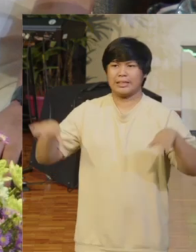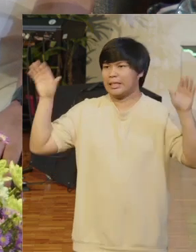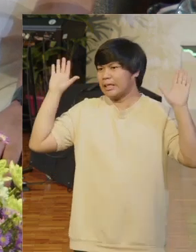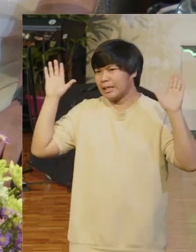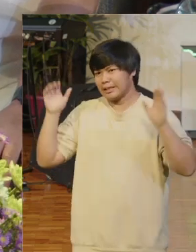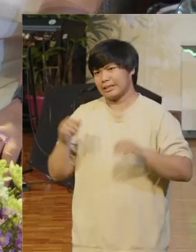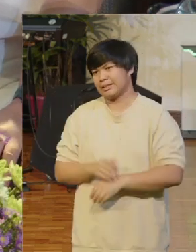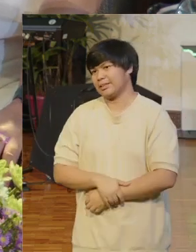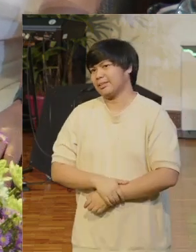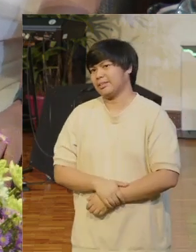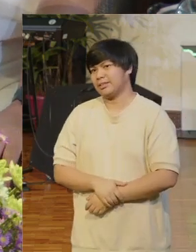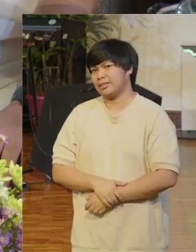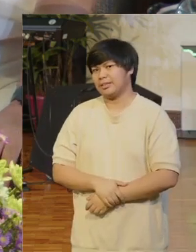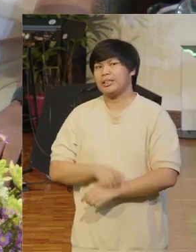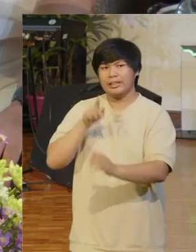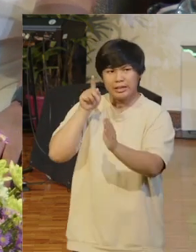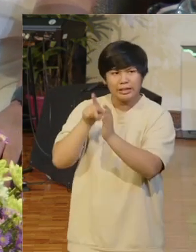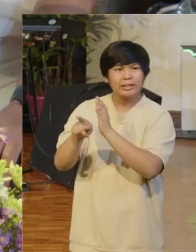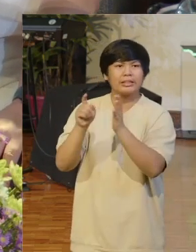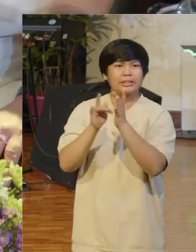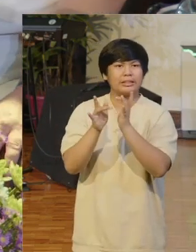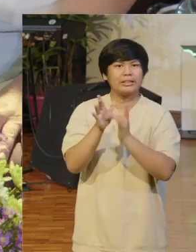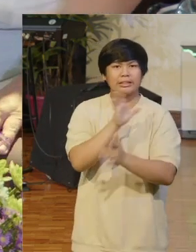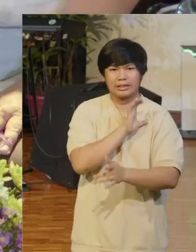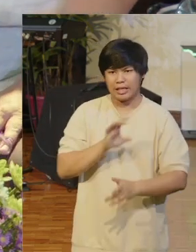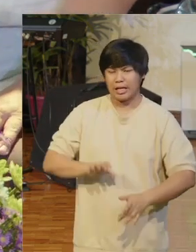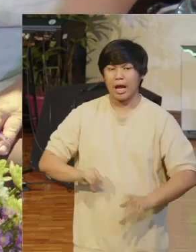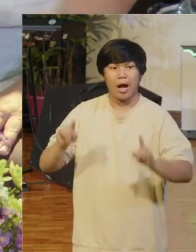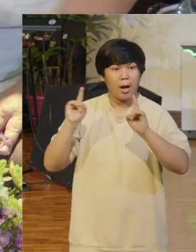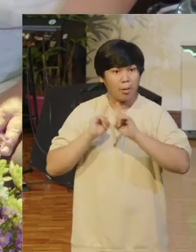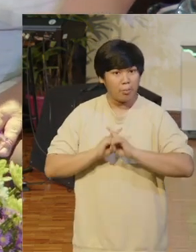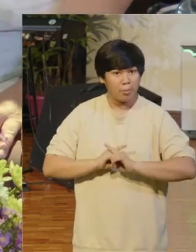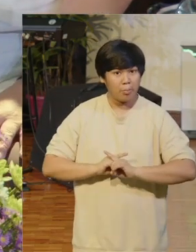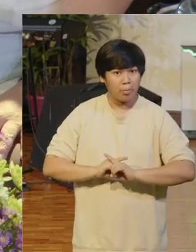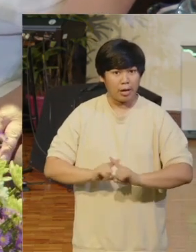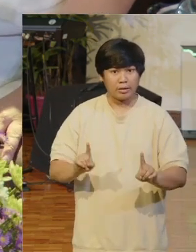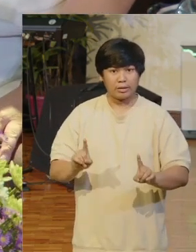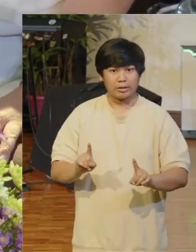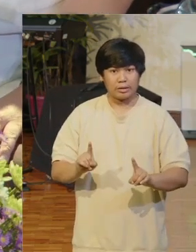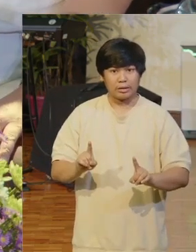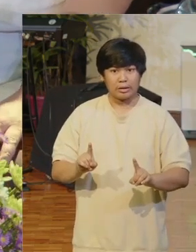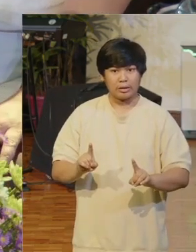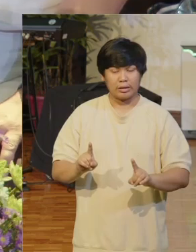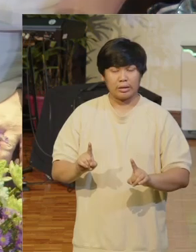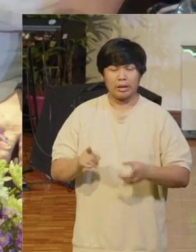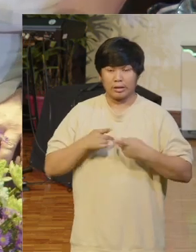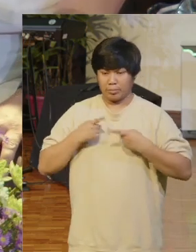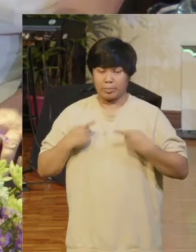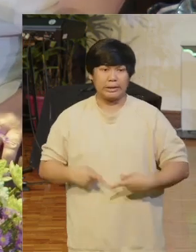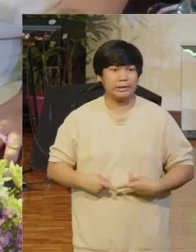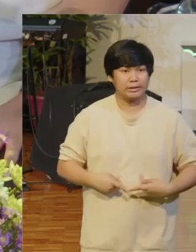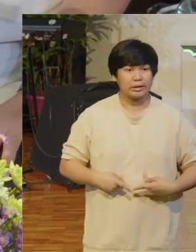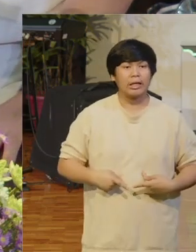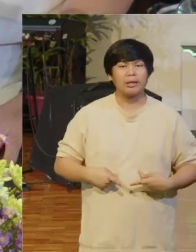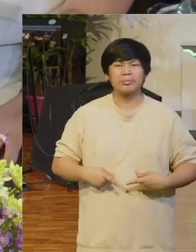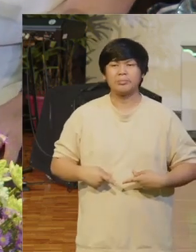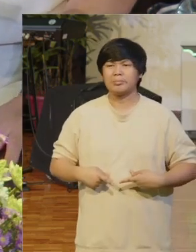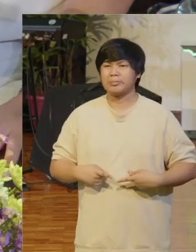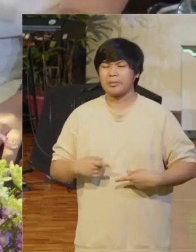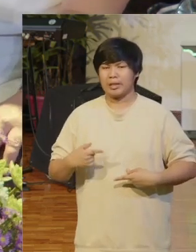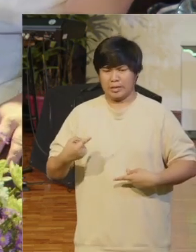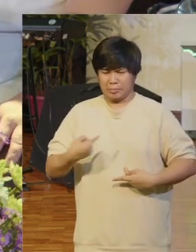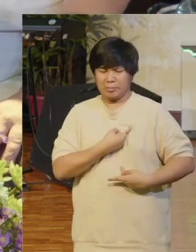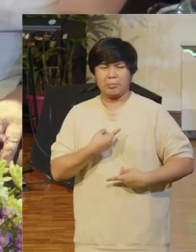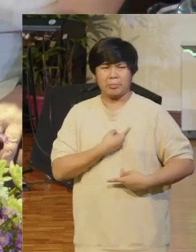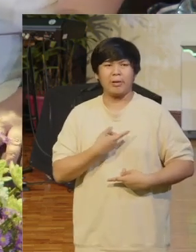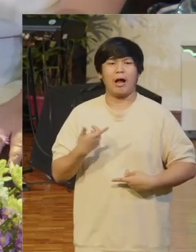You crucified and killed by the hands of lawless men. The Sanhedrin, si Pontius